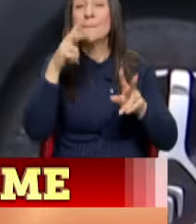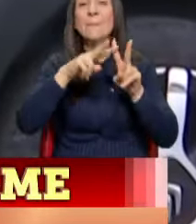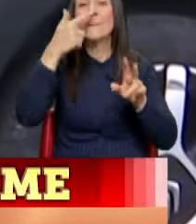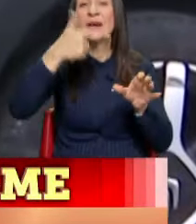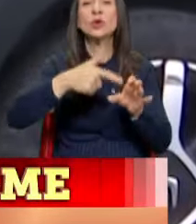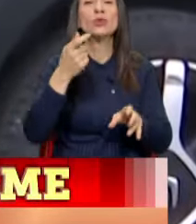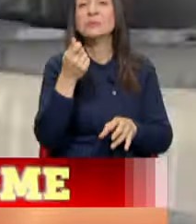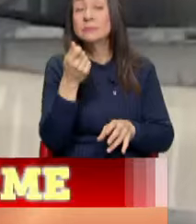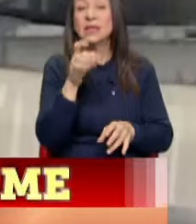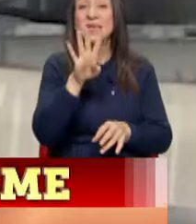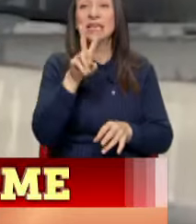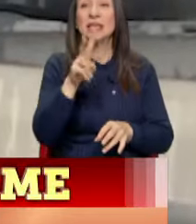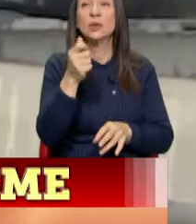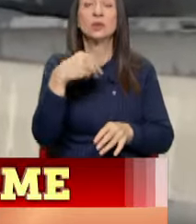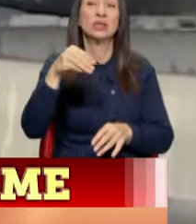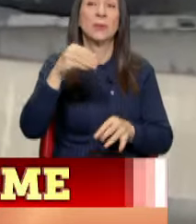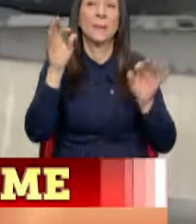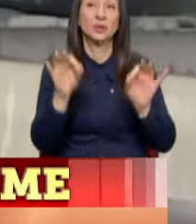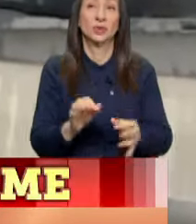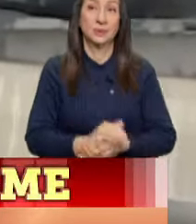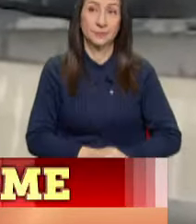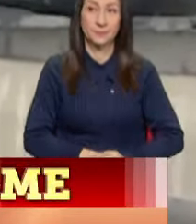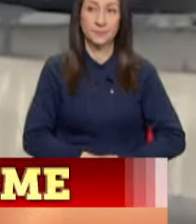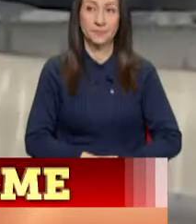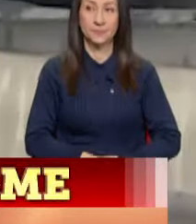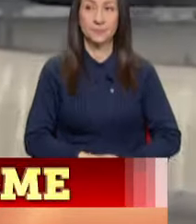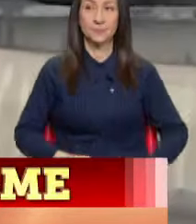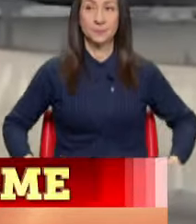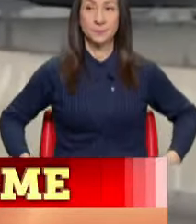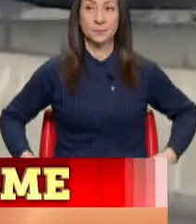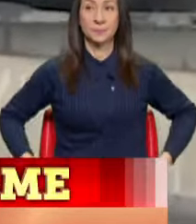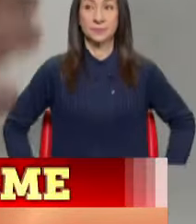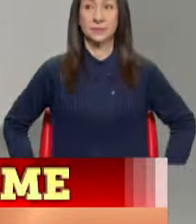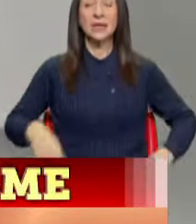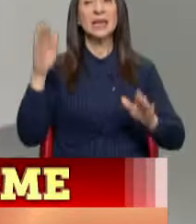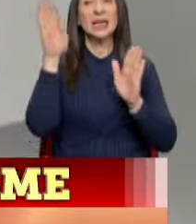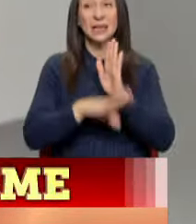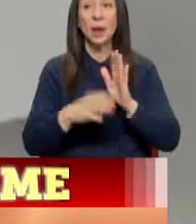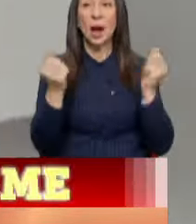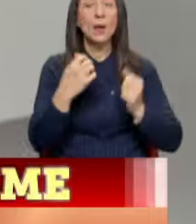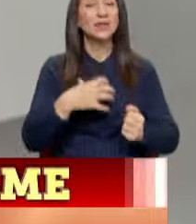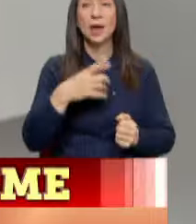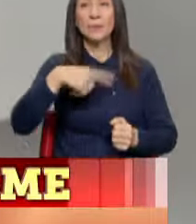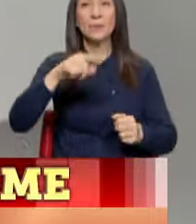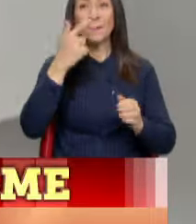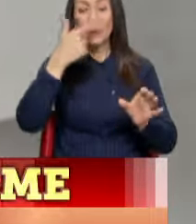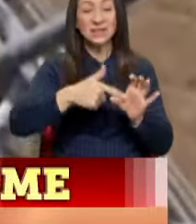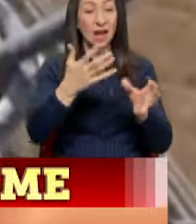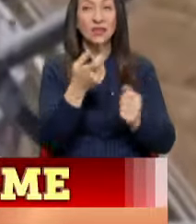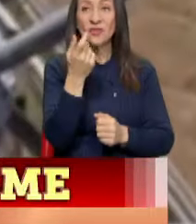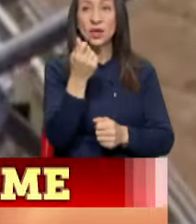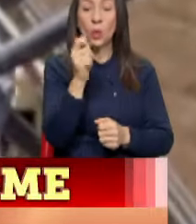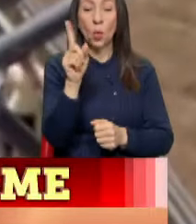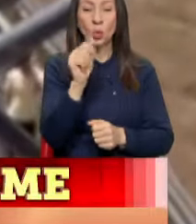inesi 42 kuruştan satılmaya başlandı indirimler araç sahiplerinin Akar yakıtı aldığı